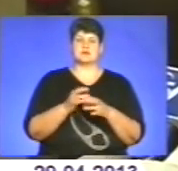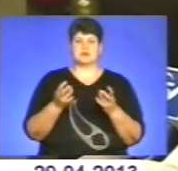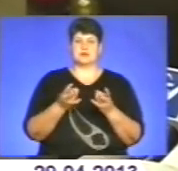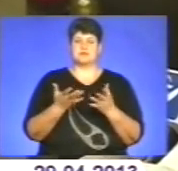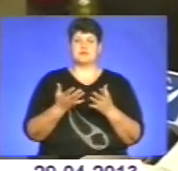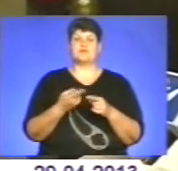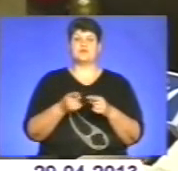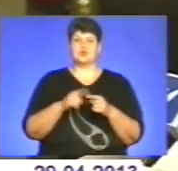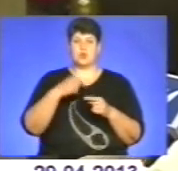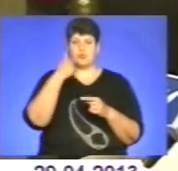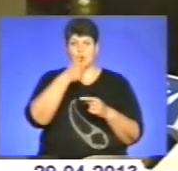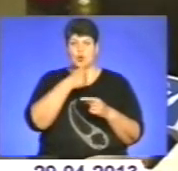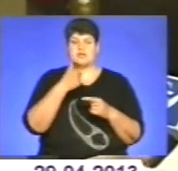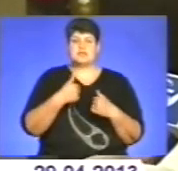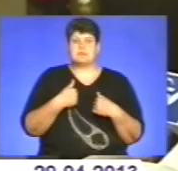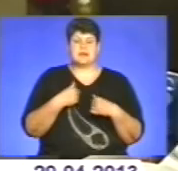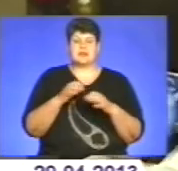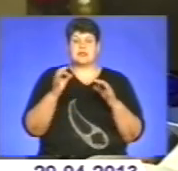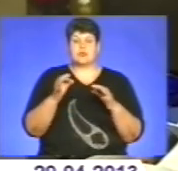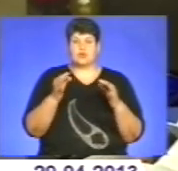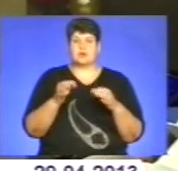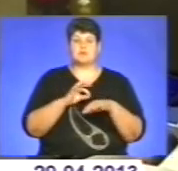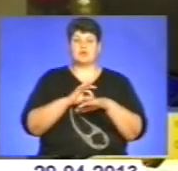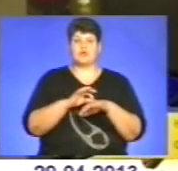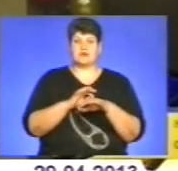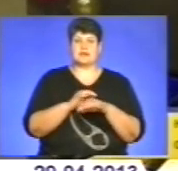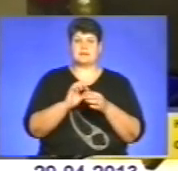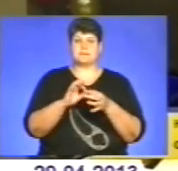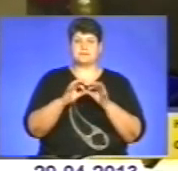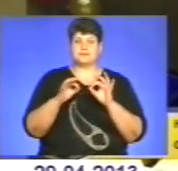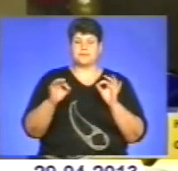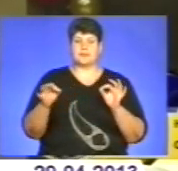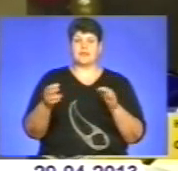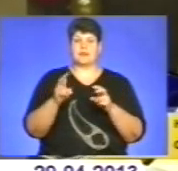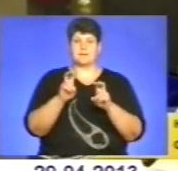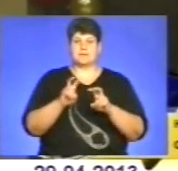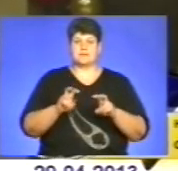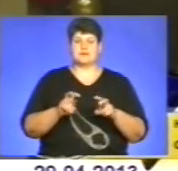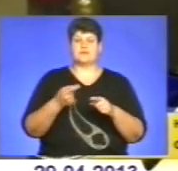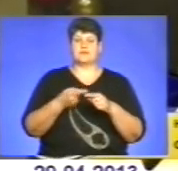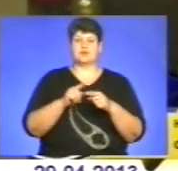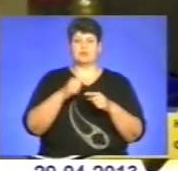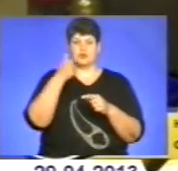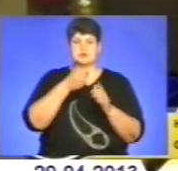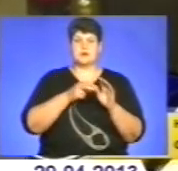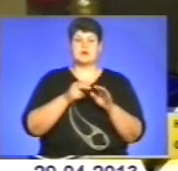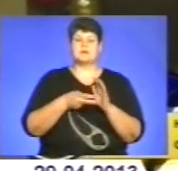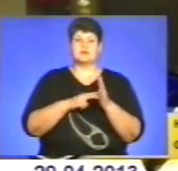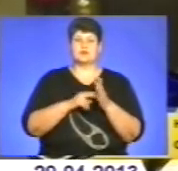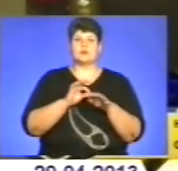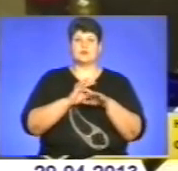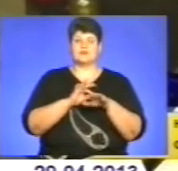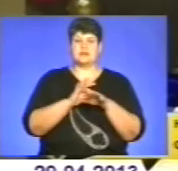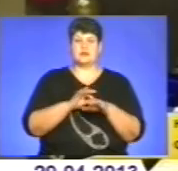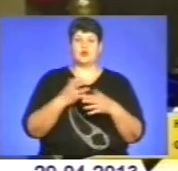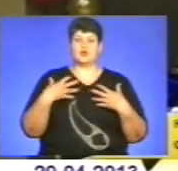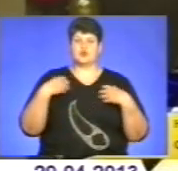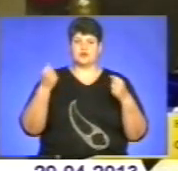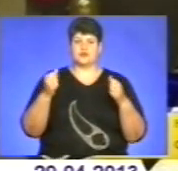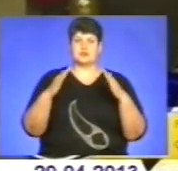року ми, як ніколи, провели вже такий детальний відбір, адже влітку цього року ми плануємо проведення обласного оздоровчого табору для